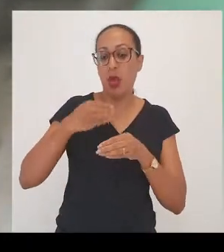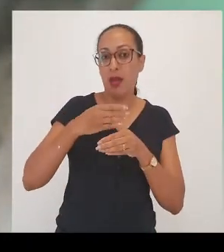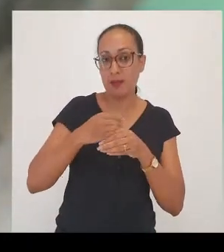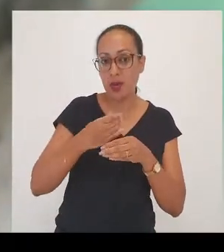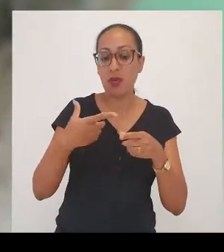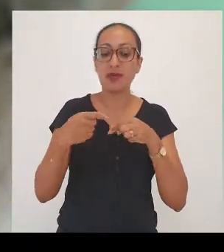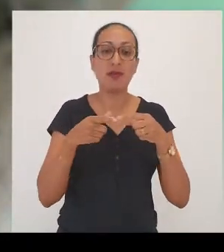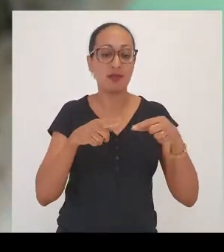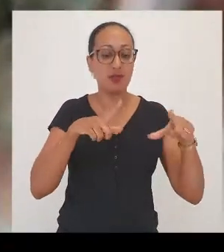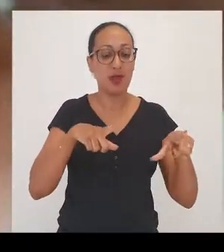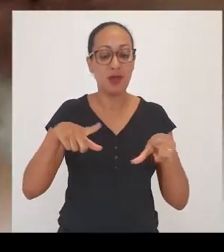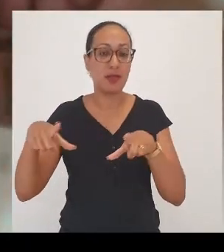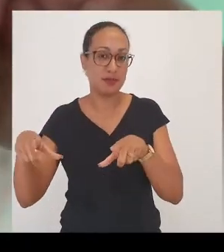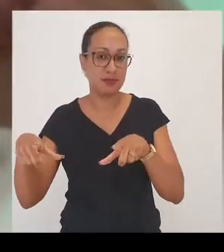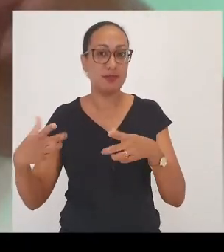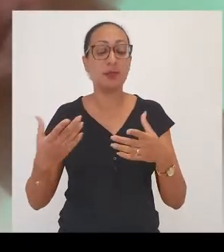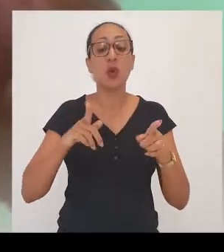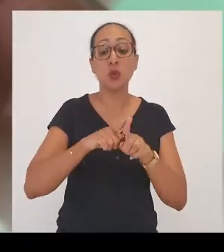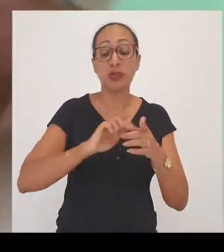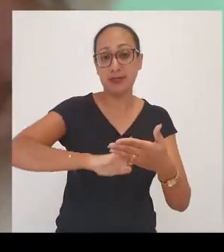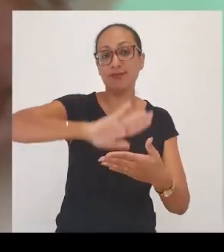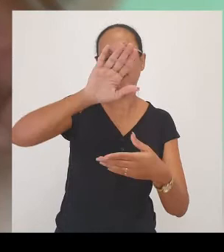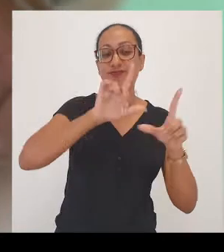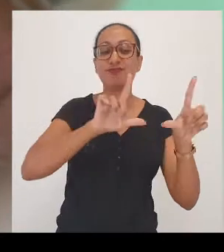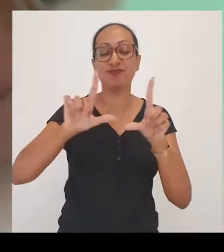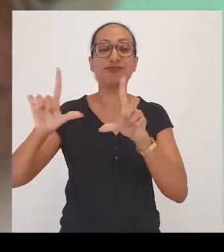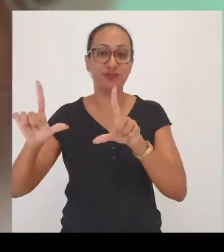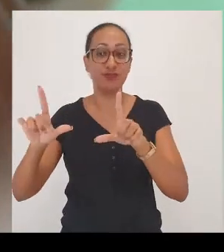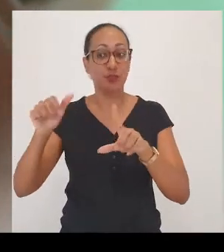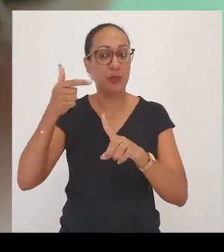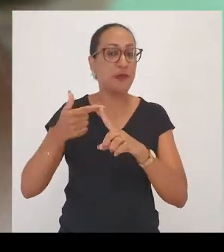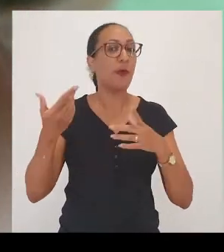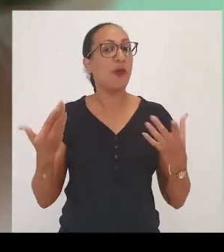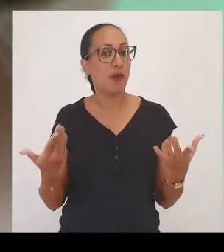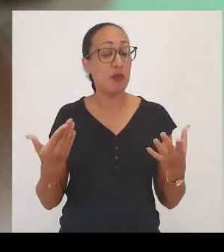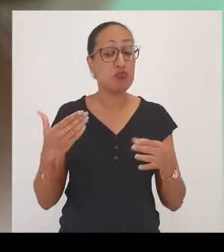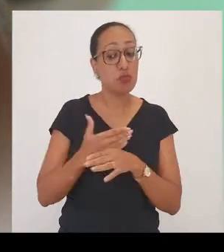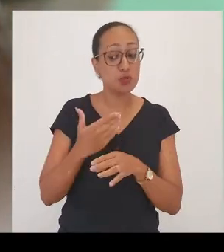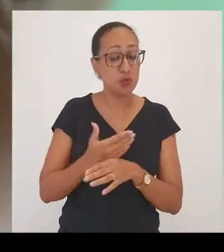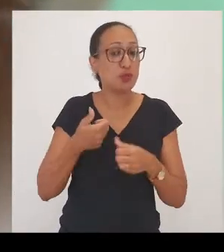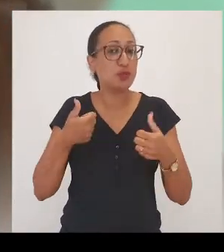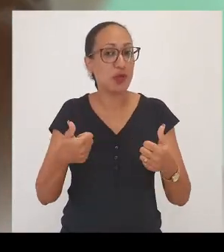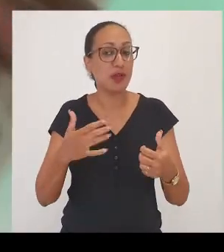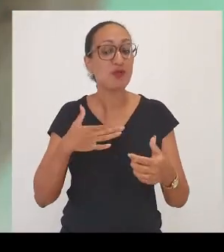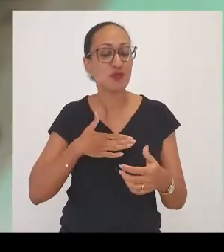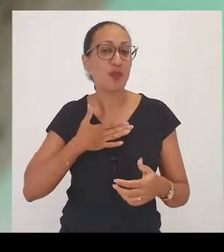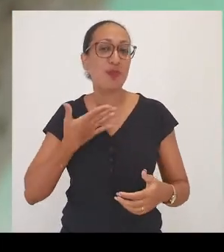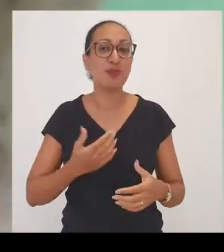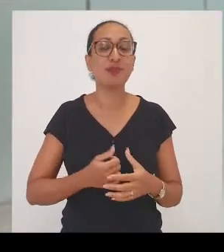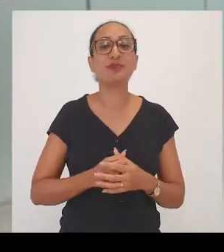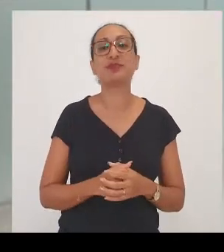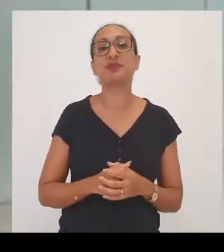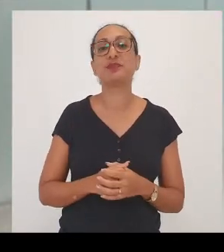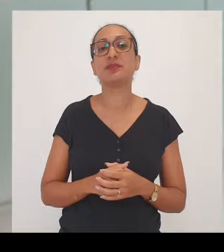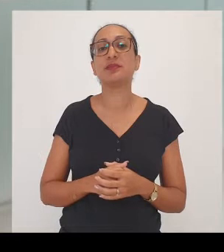au carrelage. C'est ma première initiation au carrelage en faïence. Et pour le moment, ça se passe super bien,